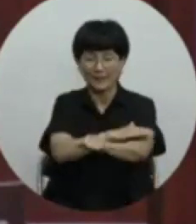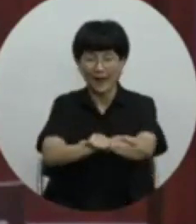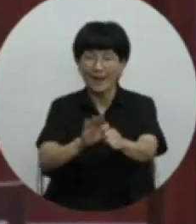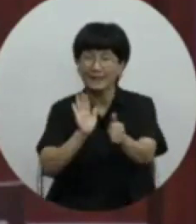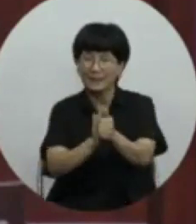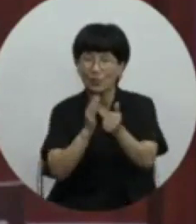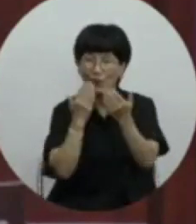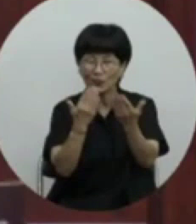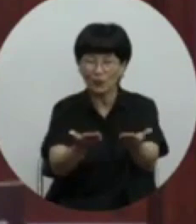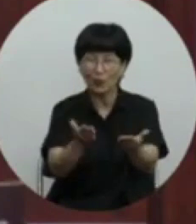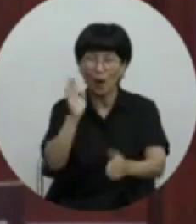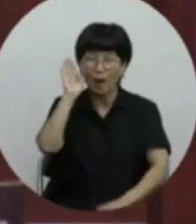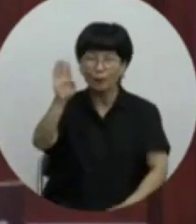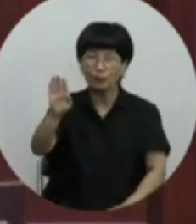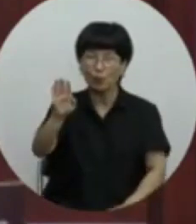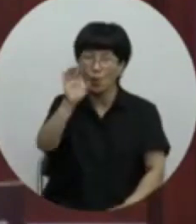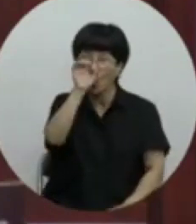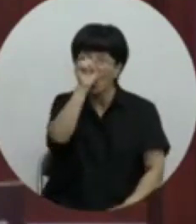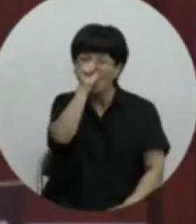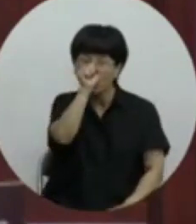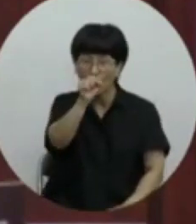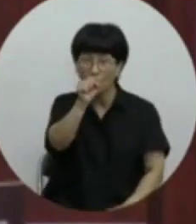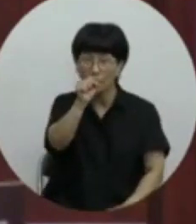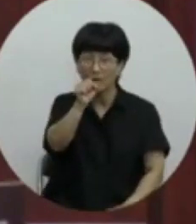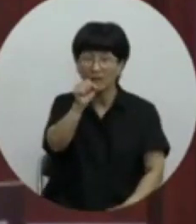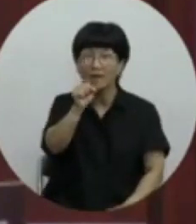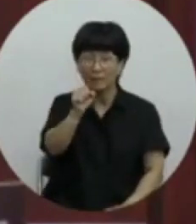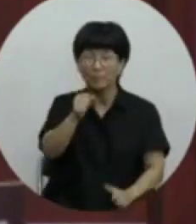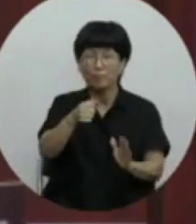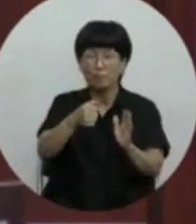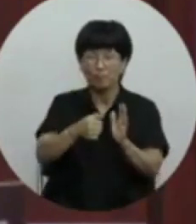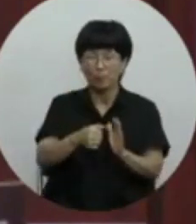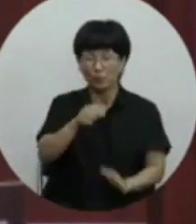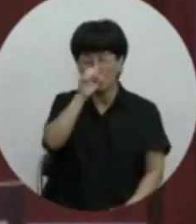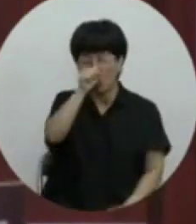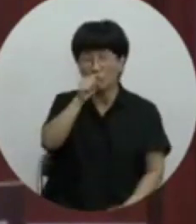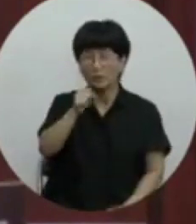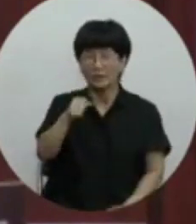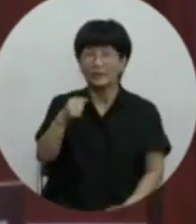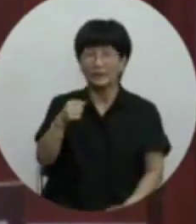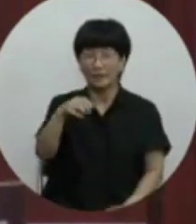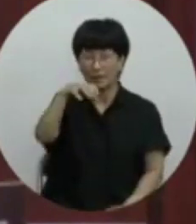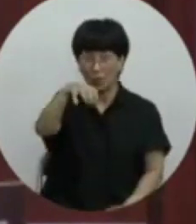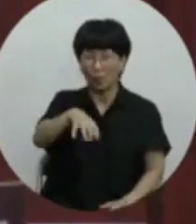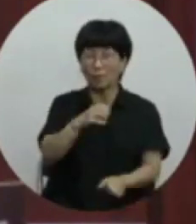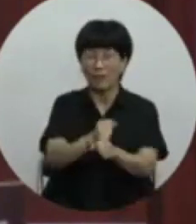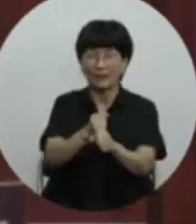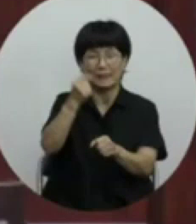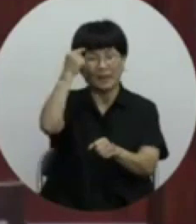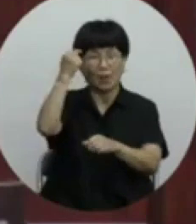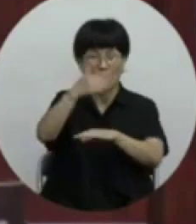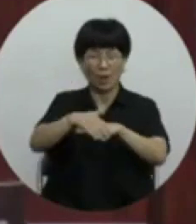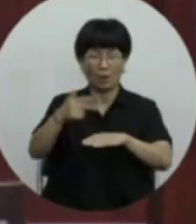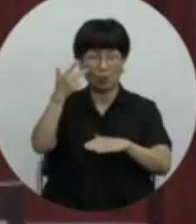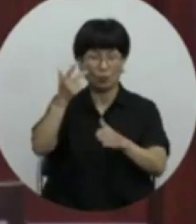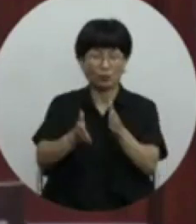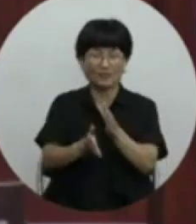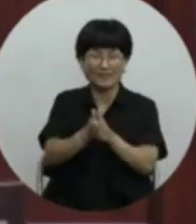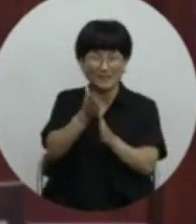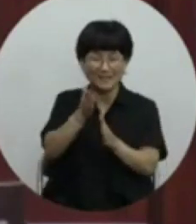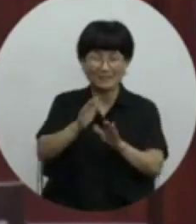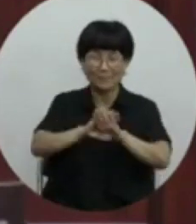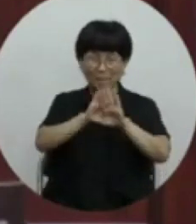명문 교육도시 조성을 위해 노력하고 있습니다. 우리 시는 밝고